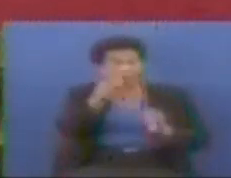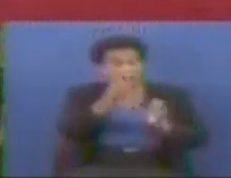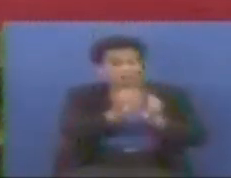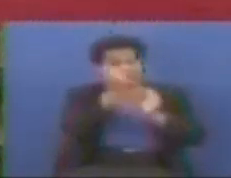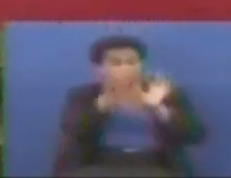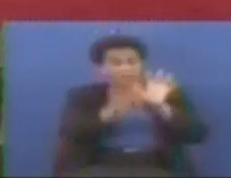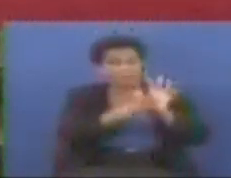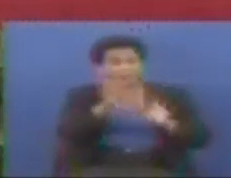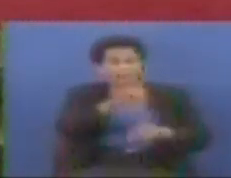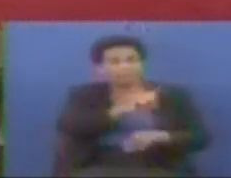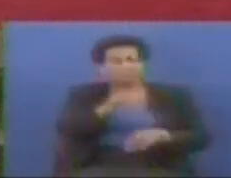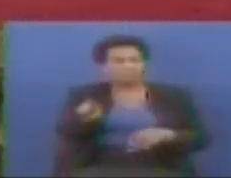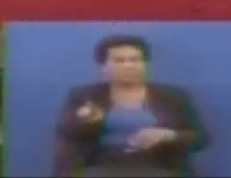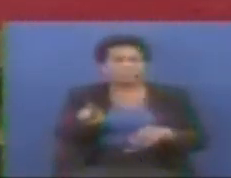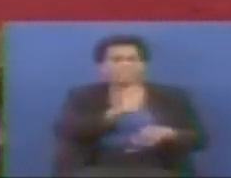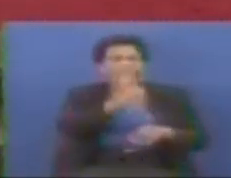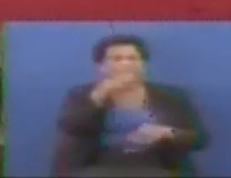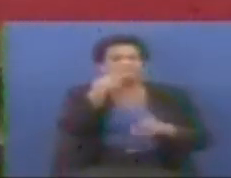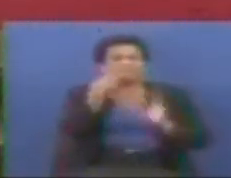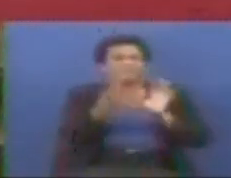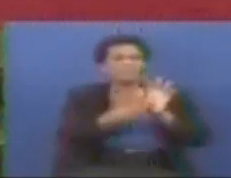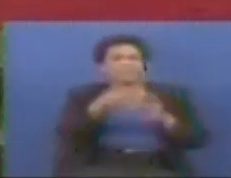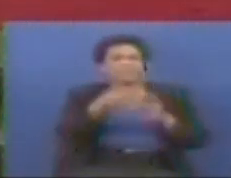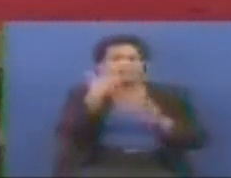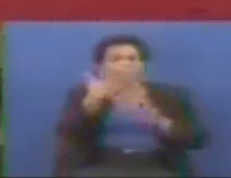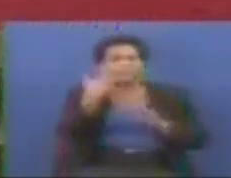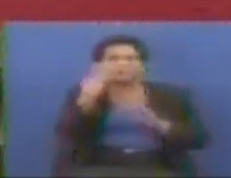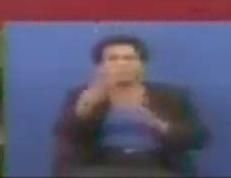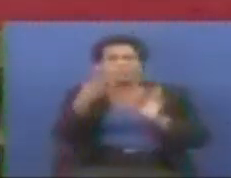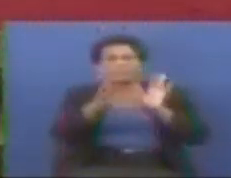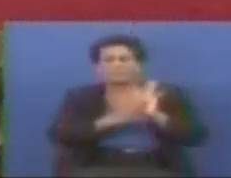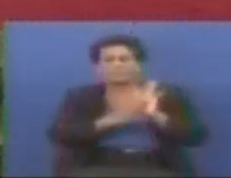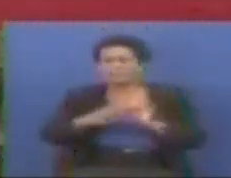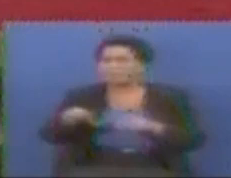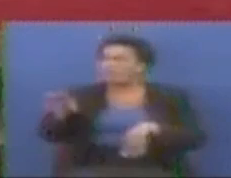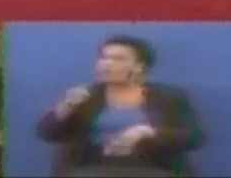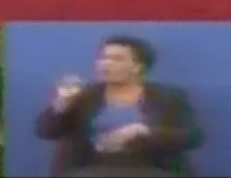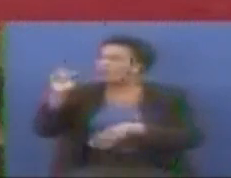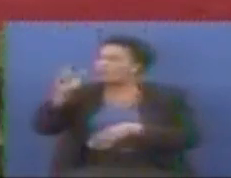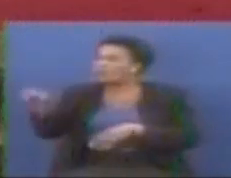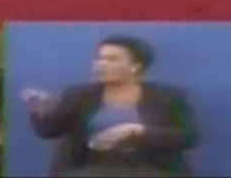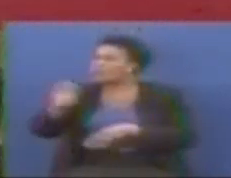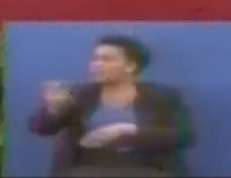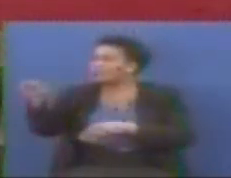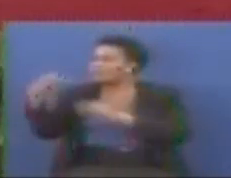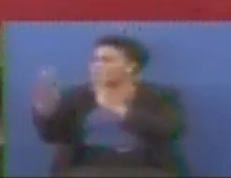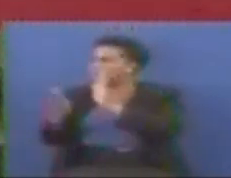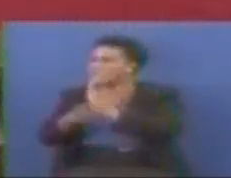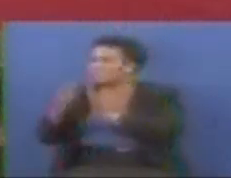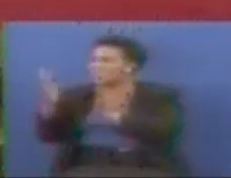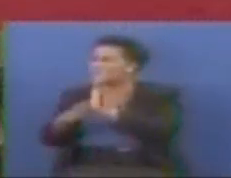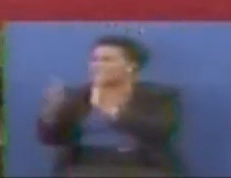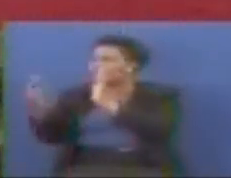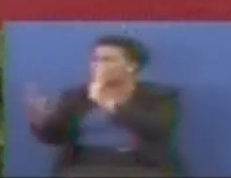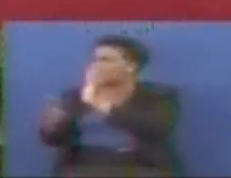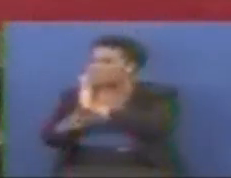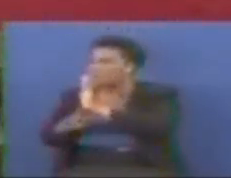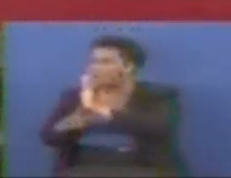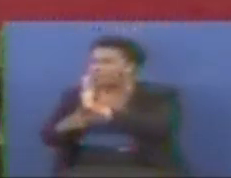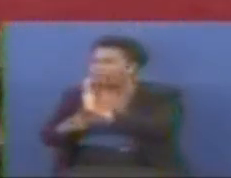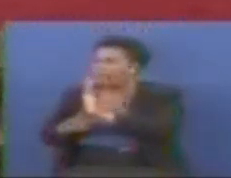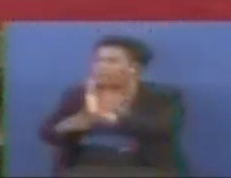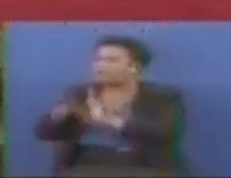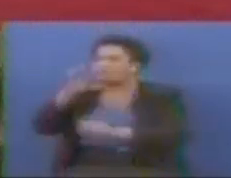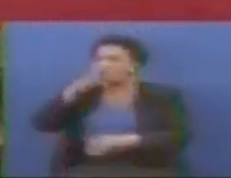wanawake 142. Mwaka 2017 idadi ya makosa ni 902